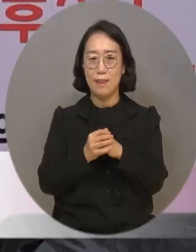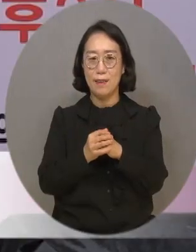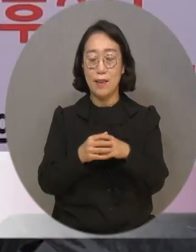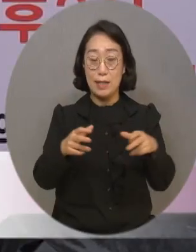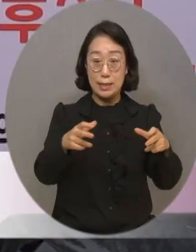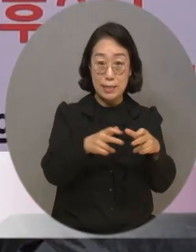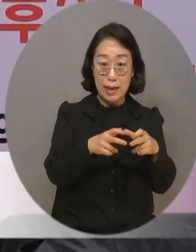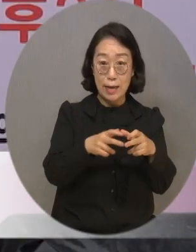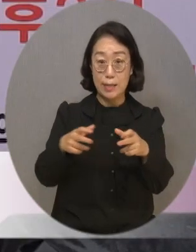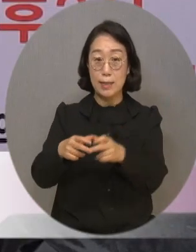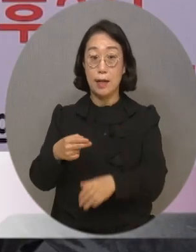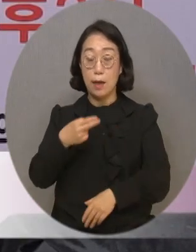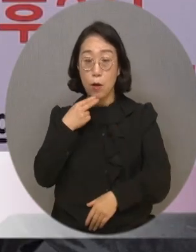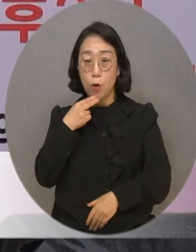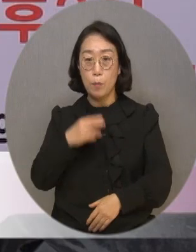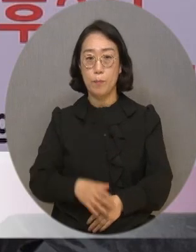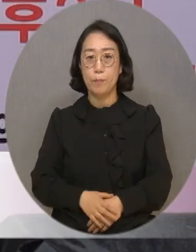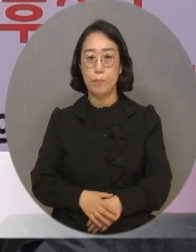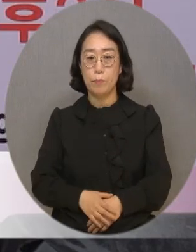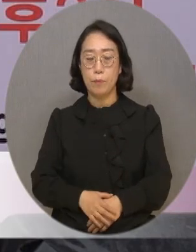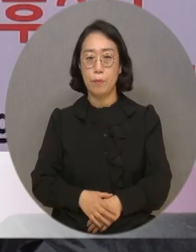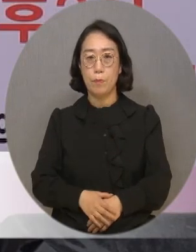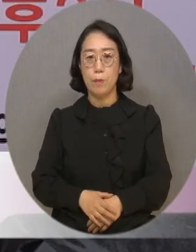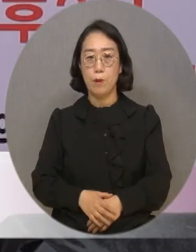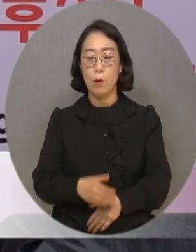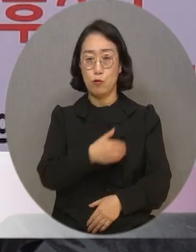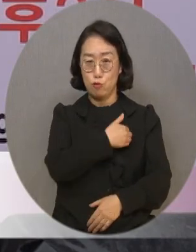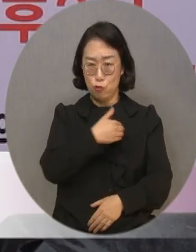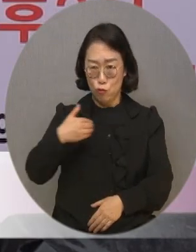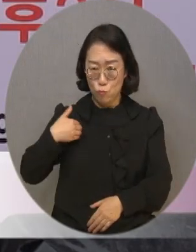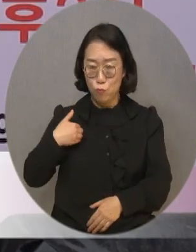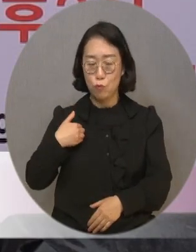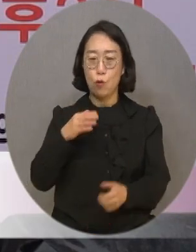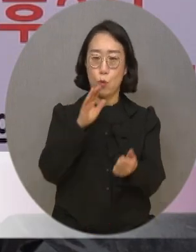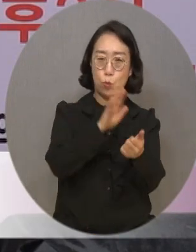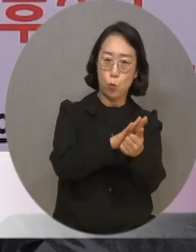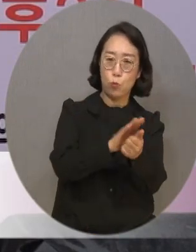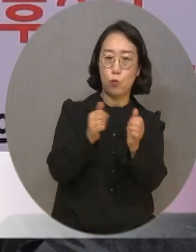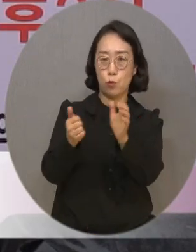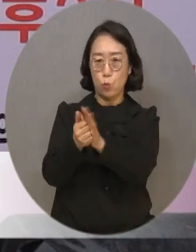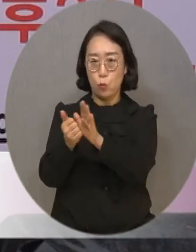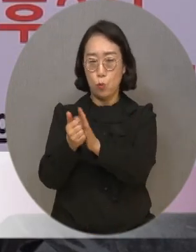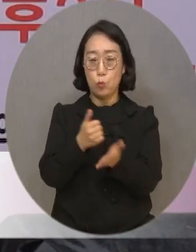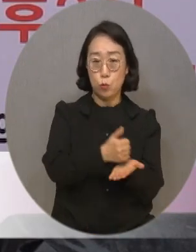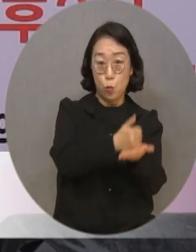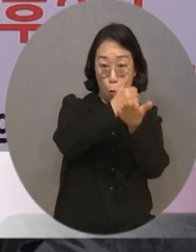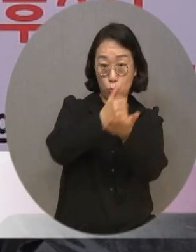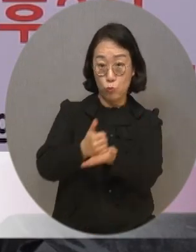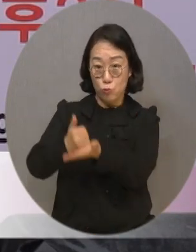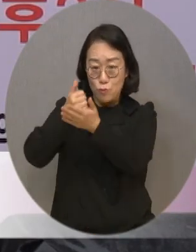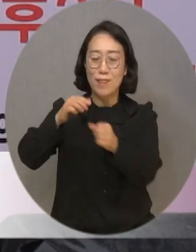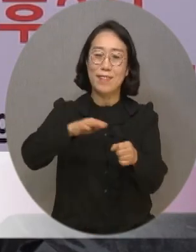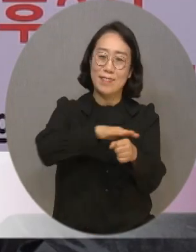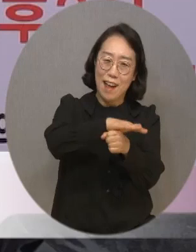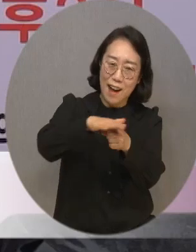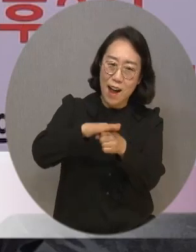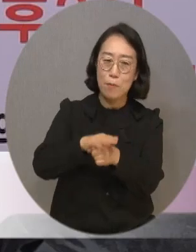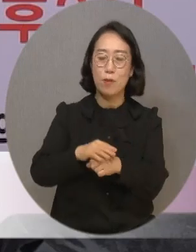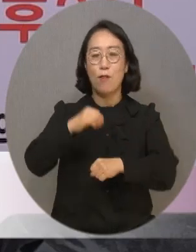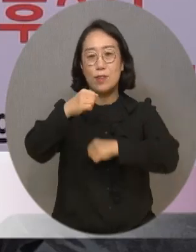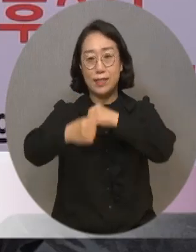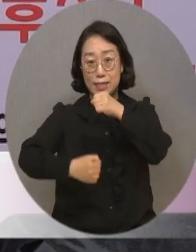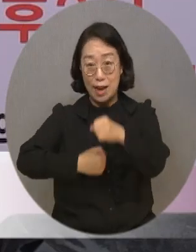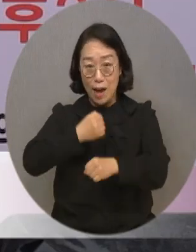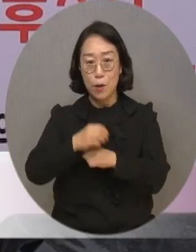장애인과 비장애인들이 충분히 서로를 협력하고 존중하고 사랑하면서 자유롭게 살 수